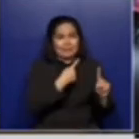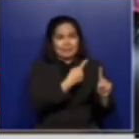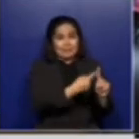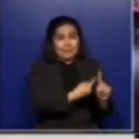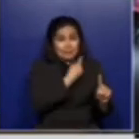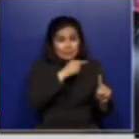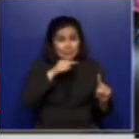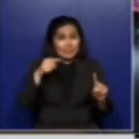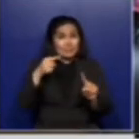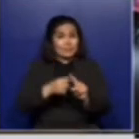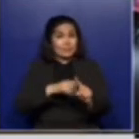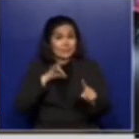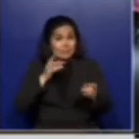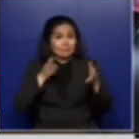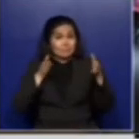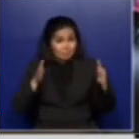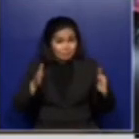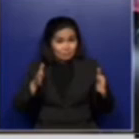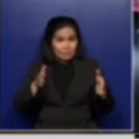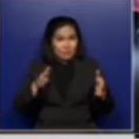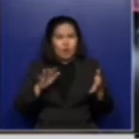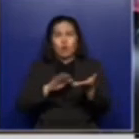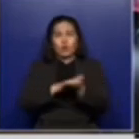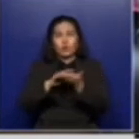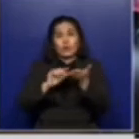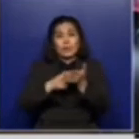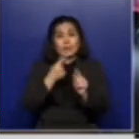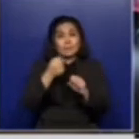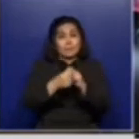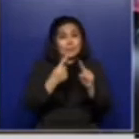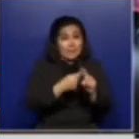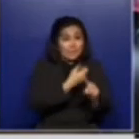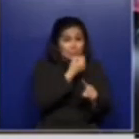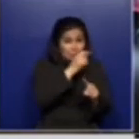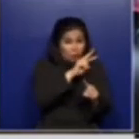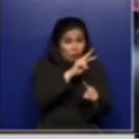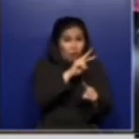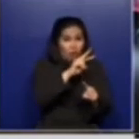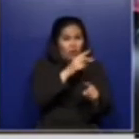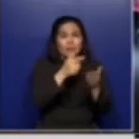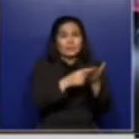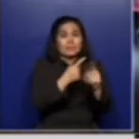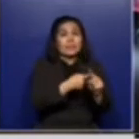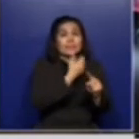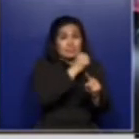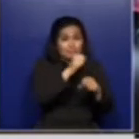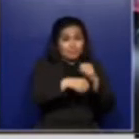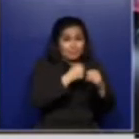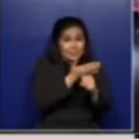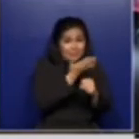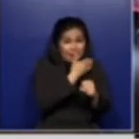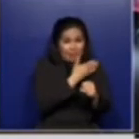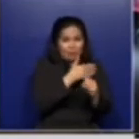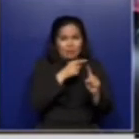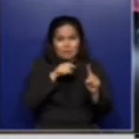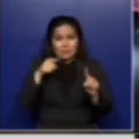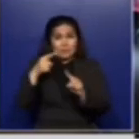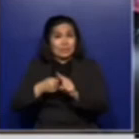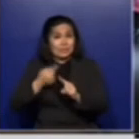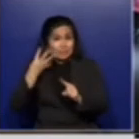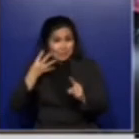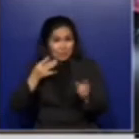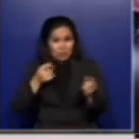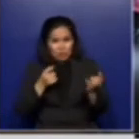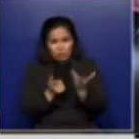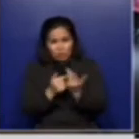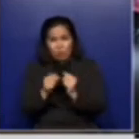เนี่ยคือตั้งแต่ตุลาคมปีที่แล้วมาจนถึงเมษายนที่ผ่านมาเนี่ย7เดือนเนี่ยหน่วยงานที่จัดเก็บภ